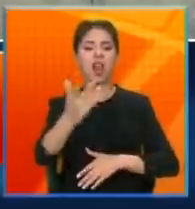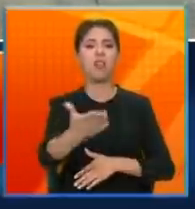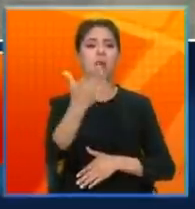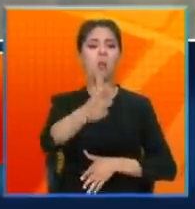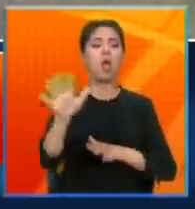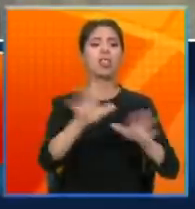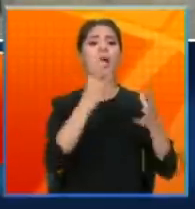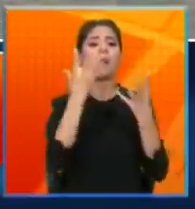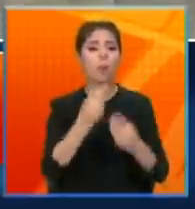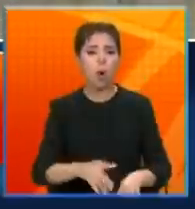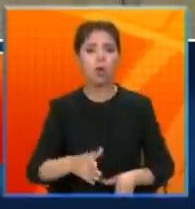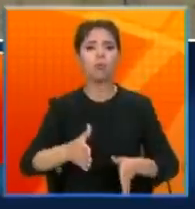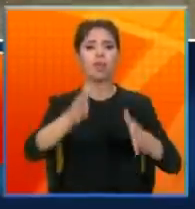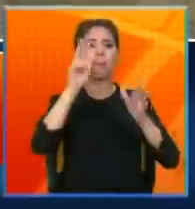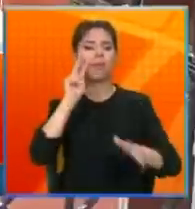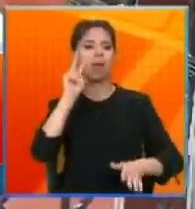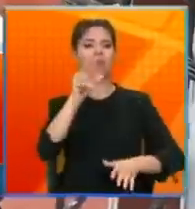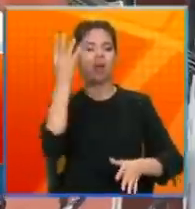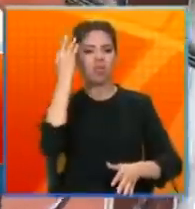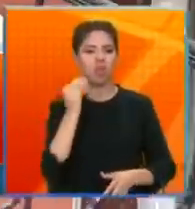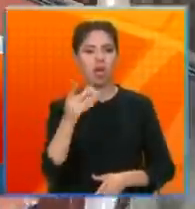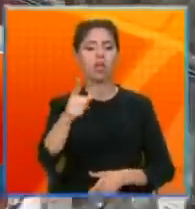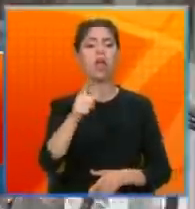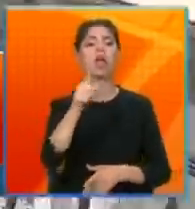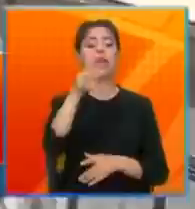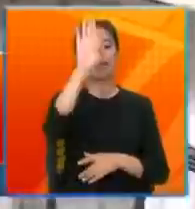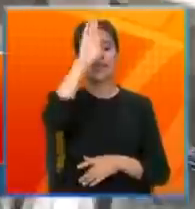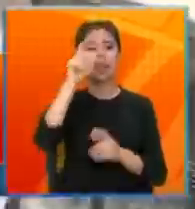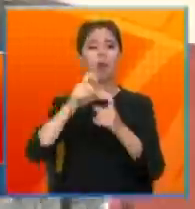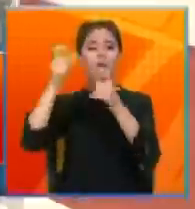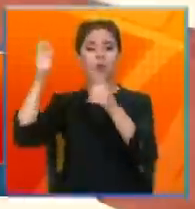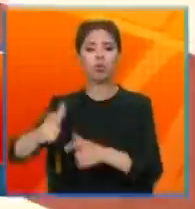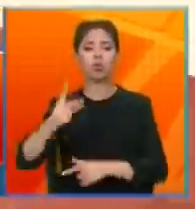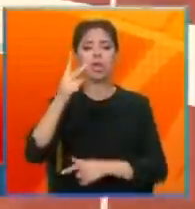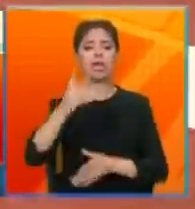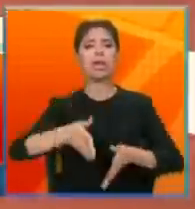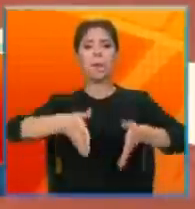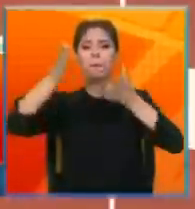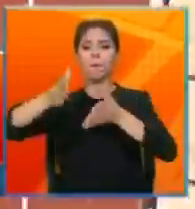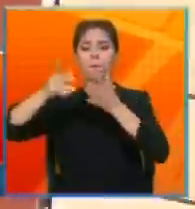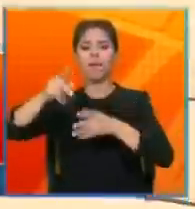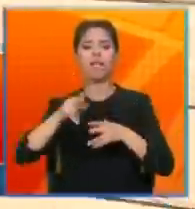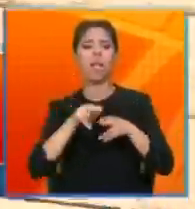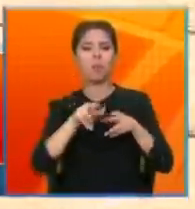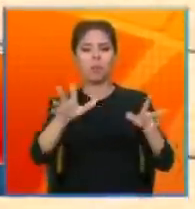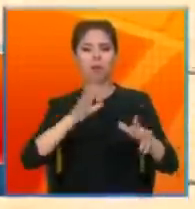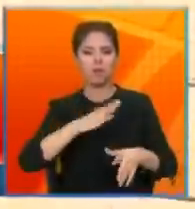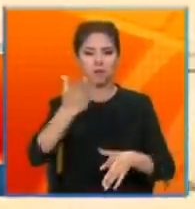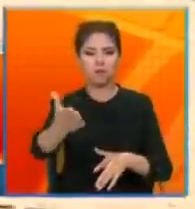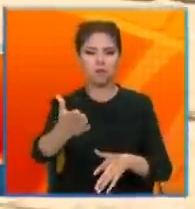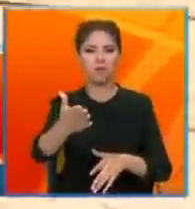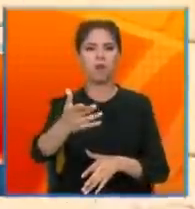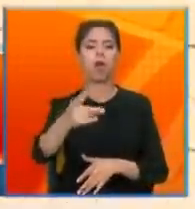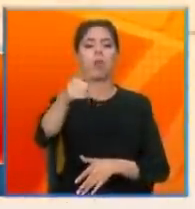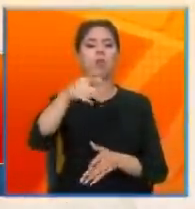Yaşadıklarının deprem olmadığını binaya bakınca anladılar. Sultan Gazi'de iki binanın arasında daha önce bulunan çatlaklar işte bu